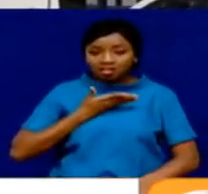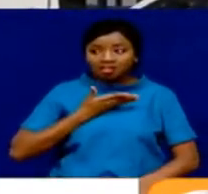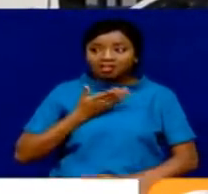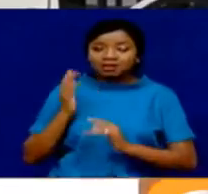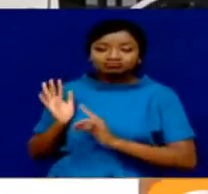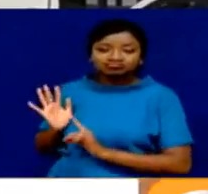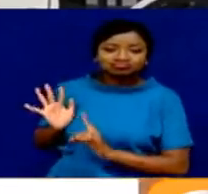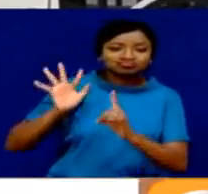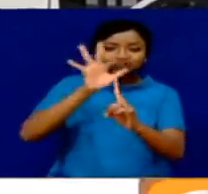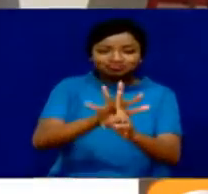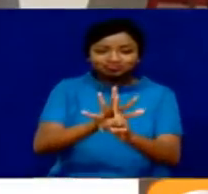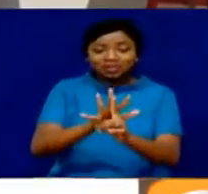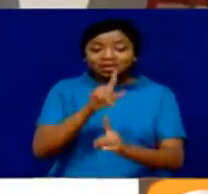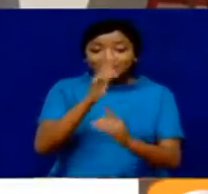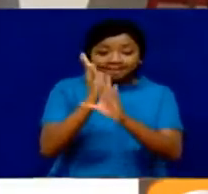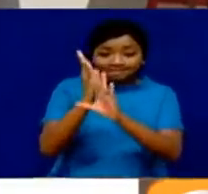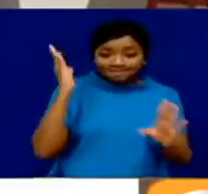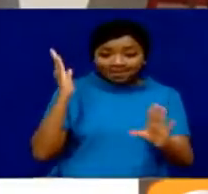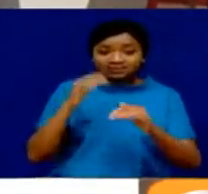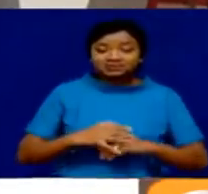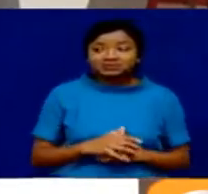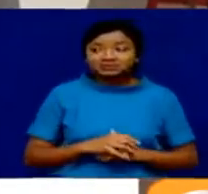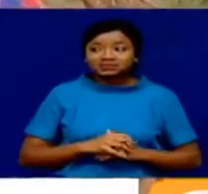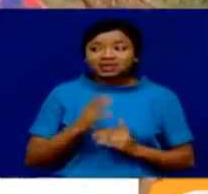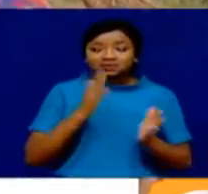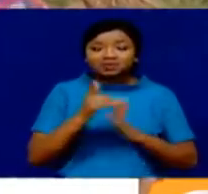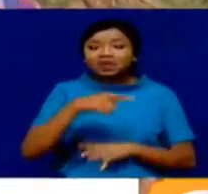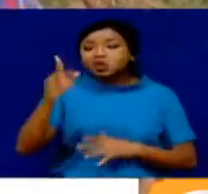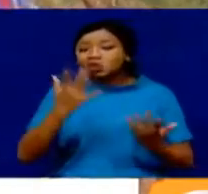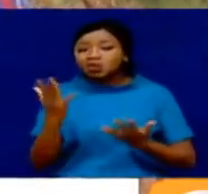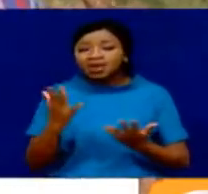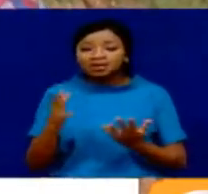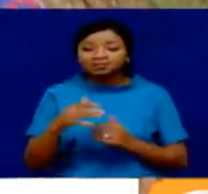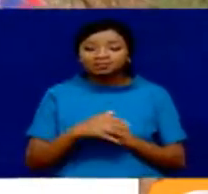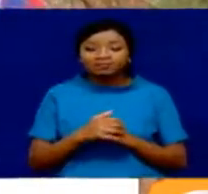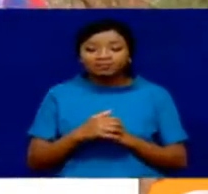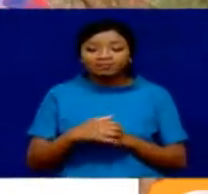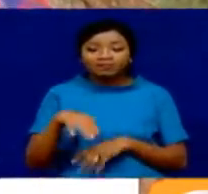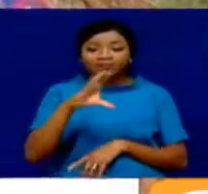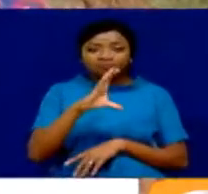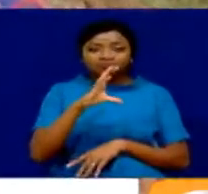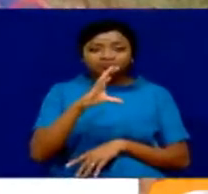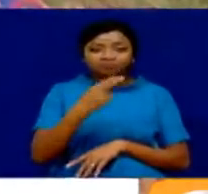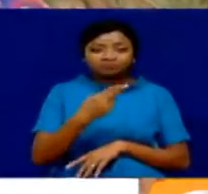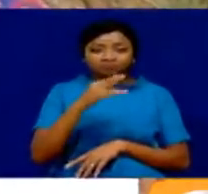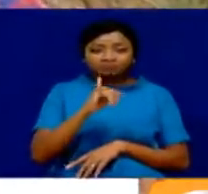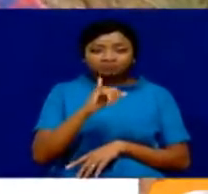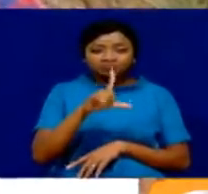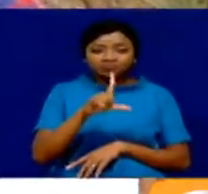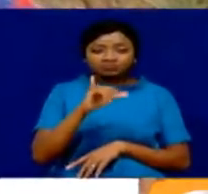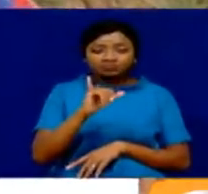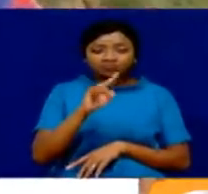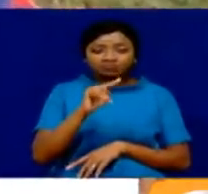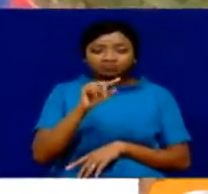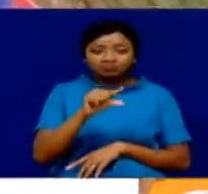kwa mawe basi la abiria lilokuwa likielekea Chemolingot. Nikisikia sasa hivi tunavyoongea sasa hivi, Kapedo, Lomelo,